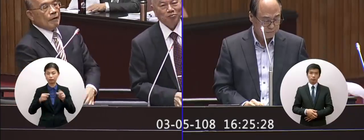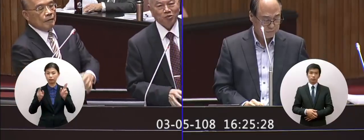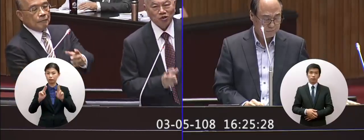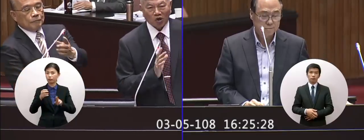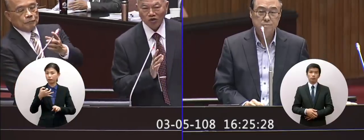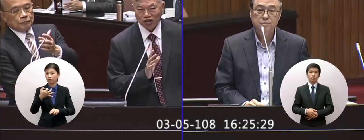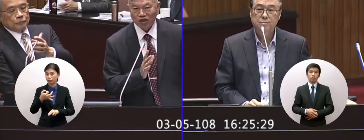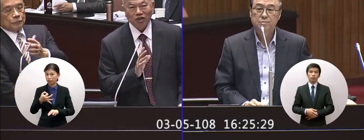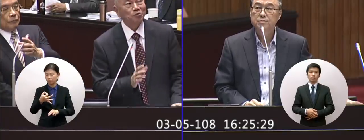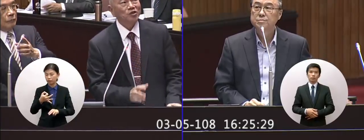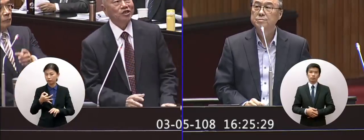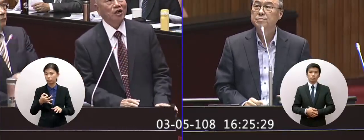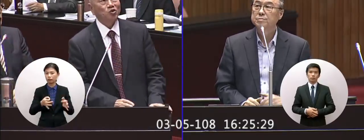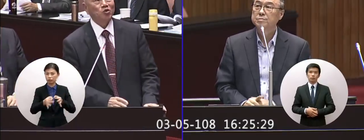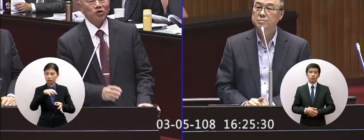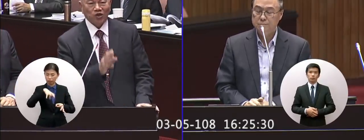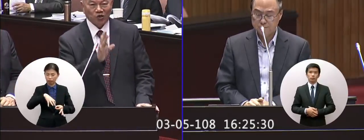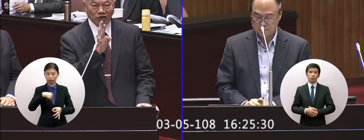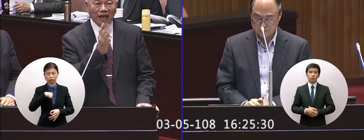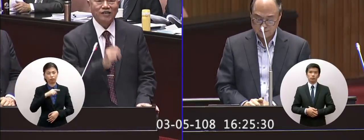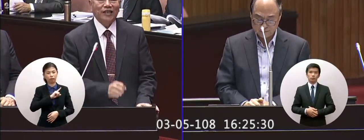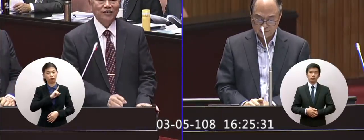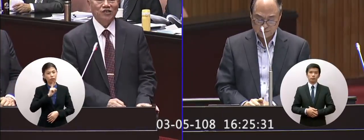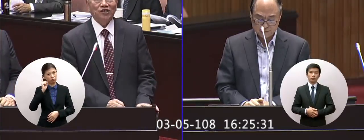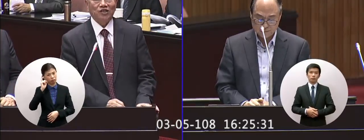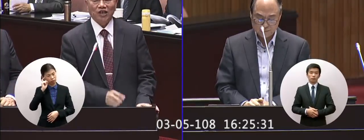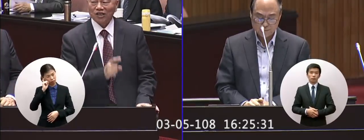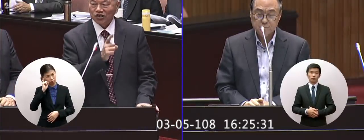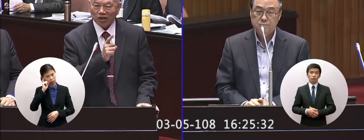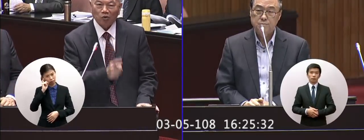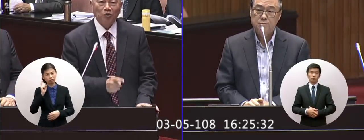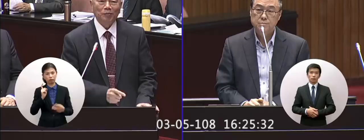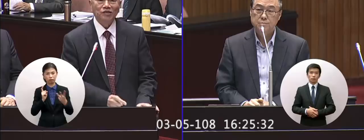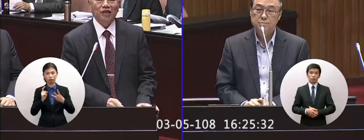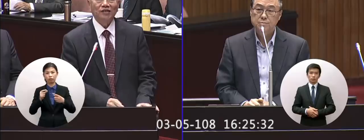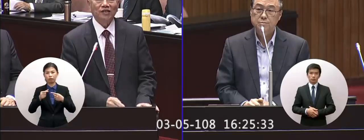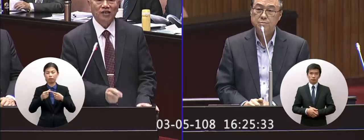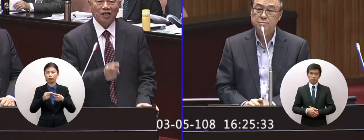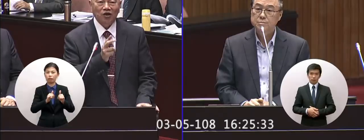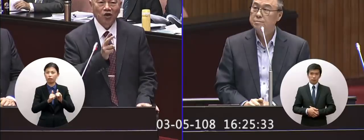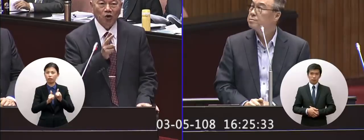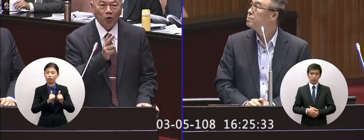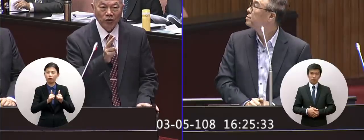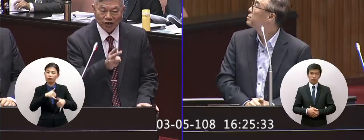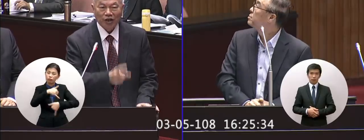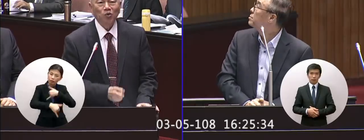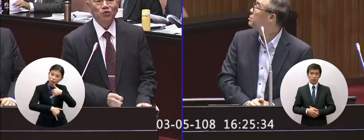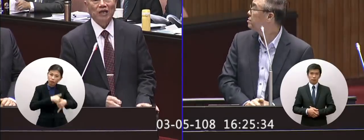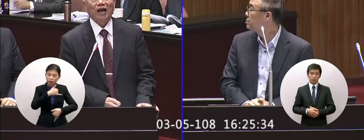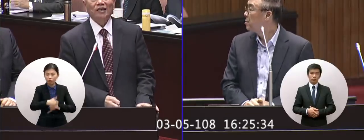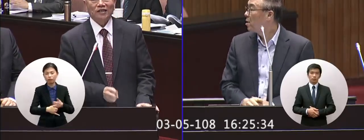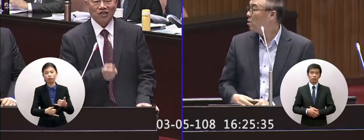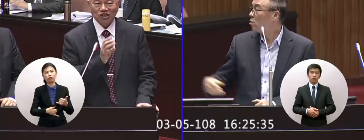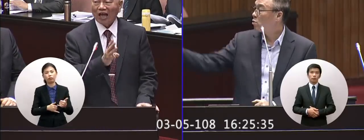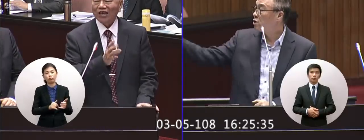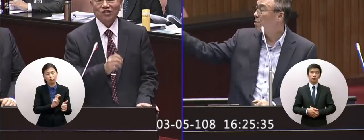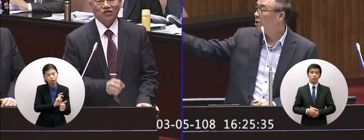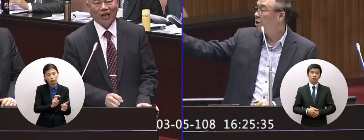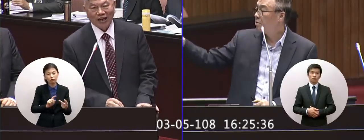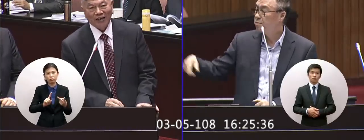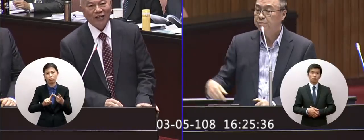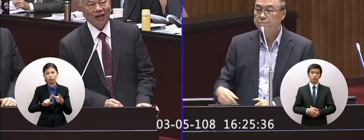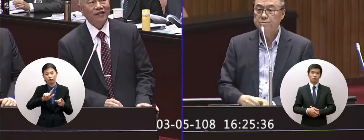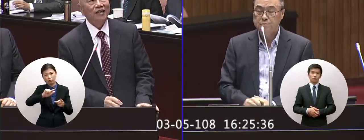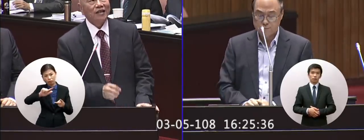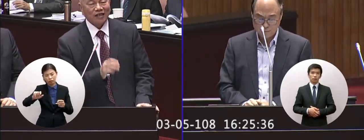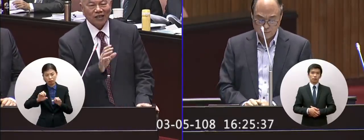价这部分从经济部的角度有3个原则：第一个照顾民生，第二个稳定物价， 第三个